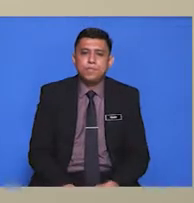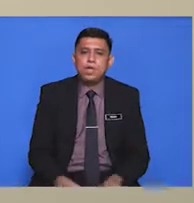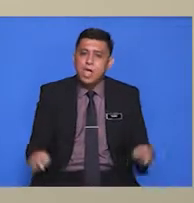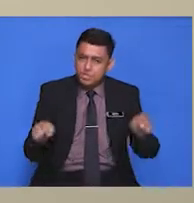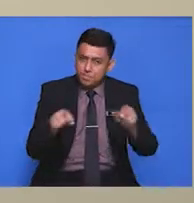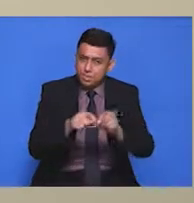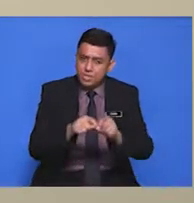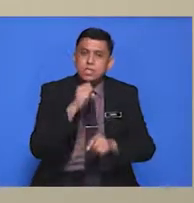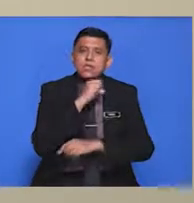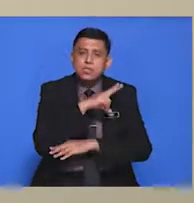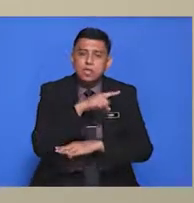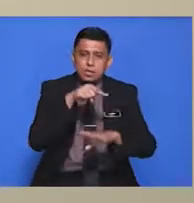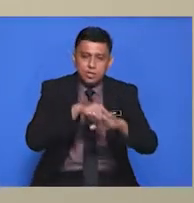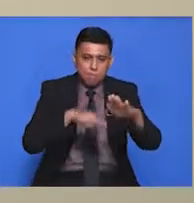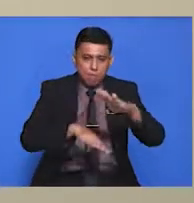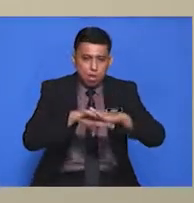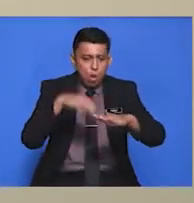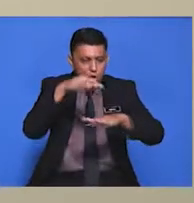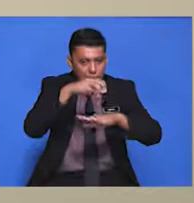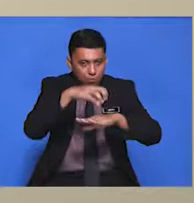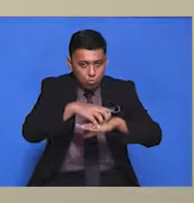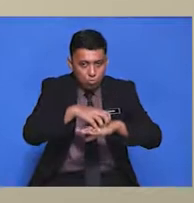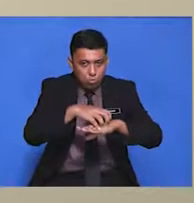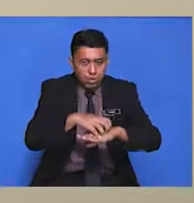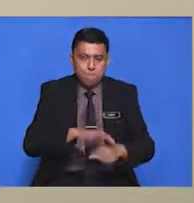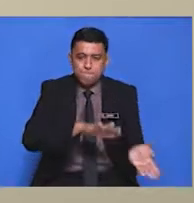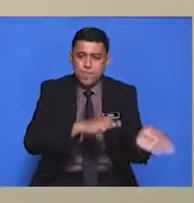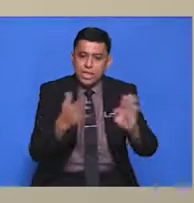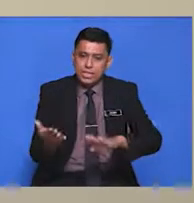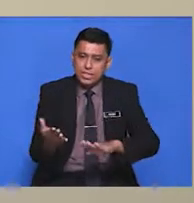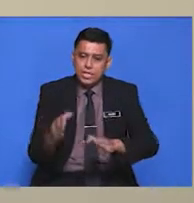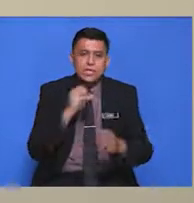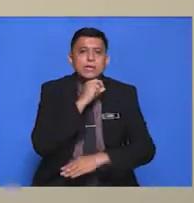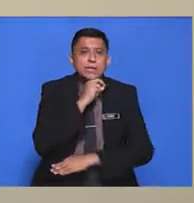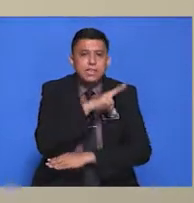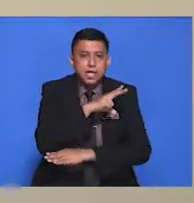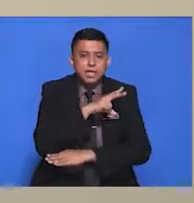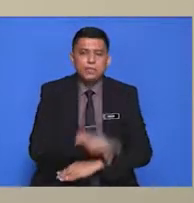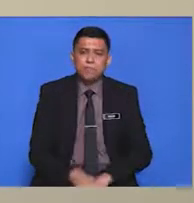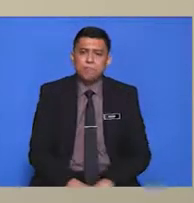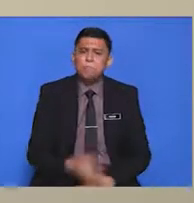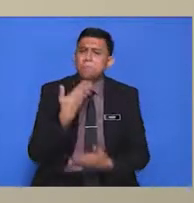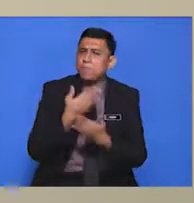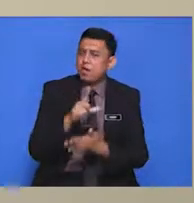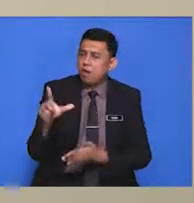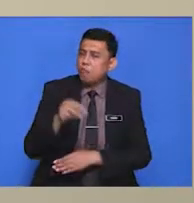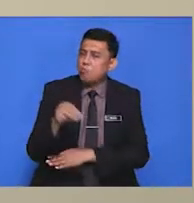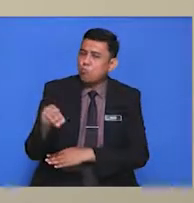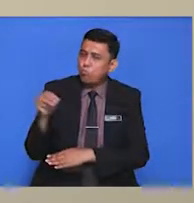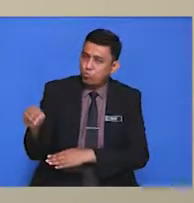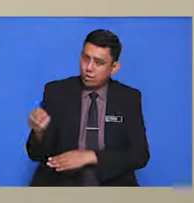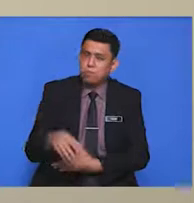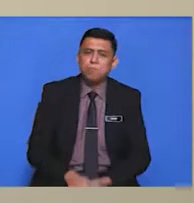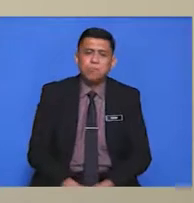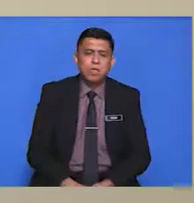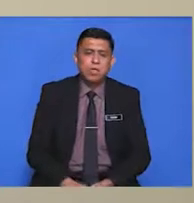Seperti katak di bawah tempurung. Mati katak. Baiklah murid-murid, kedua-dua peribahasa